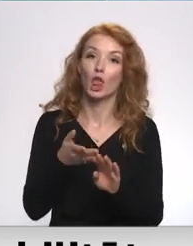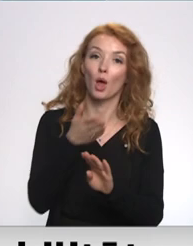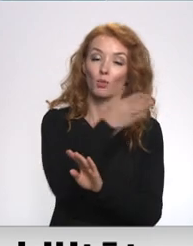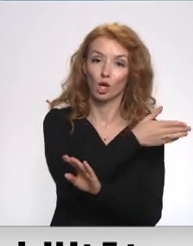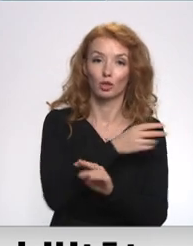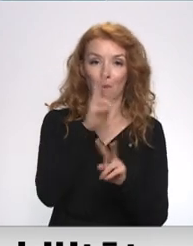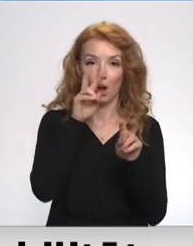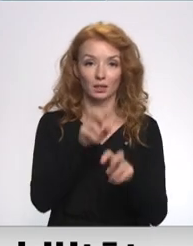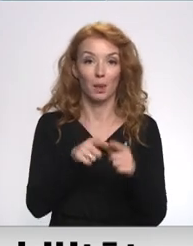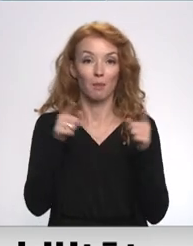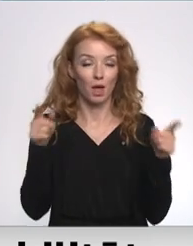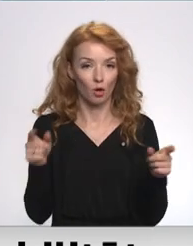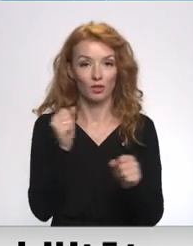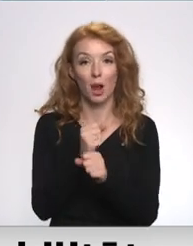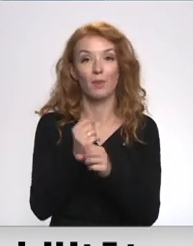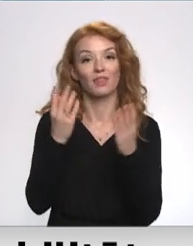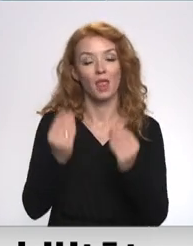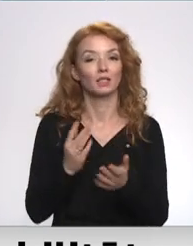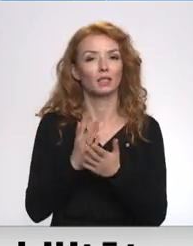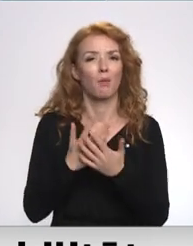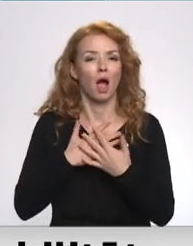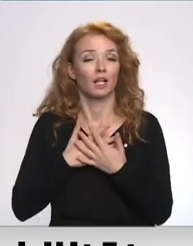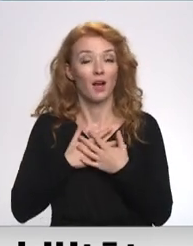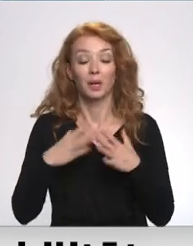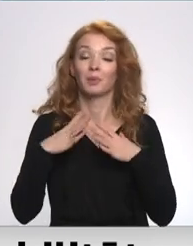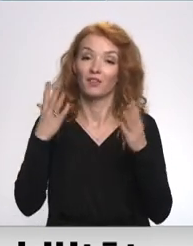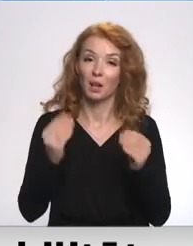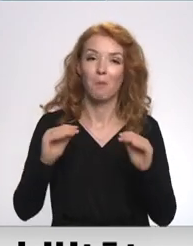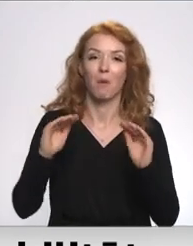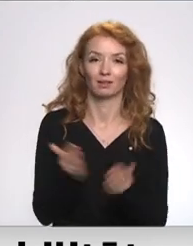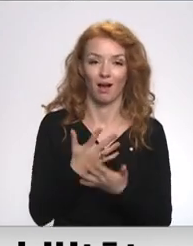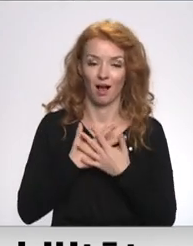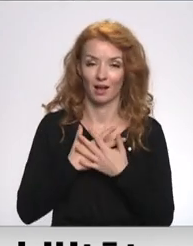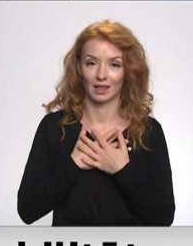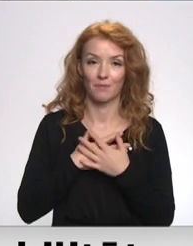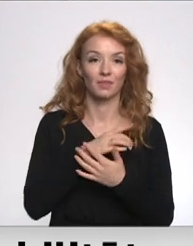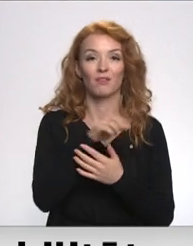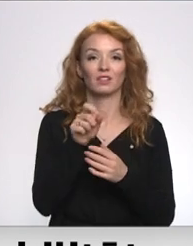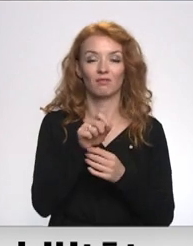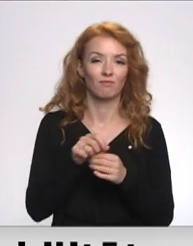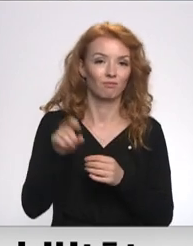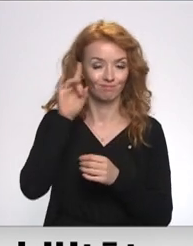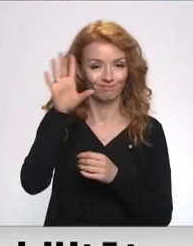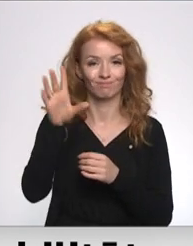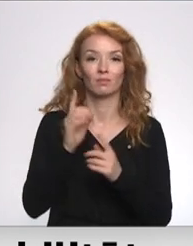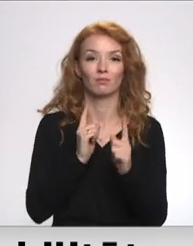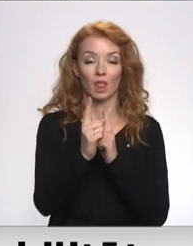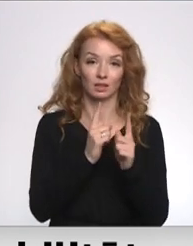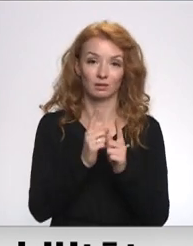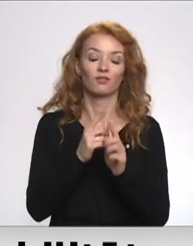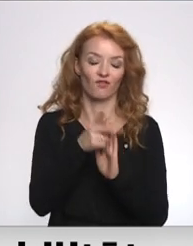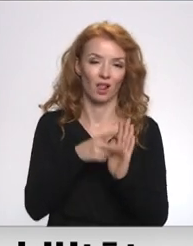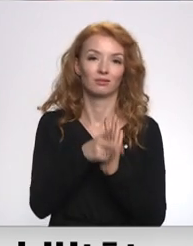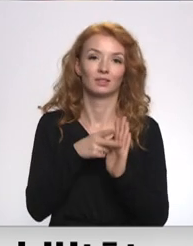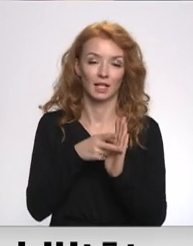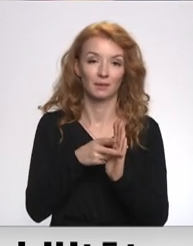pārskatu periodā darbdienās esam aktīvāki, brīvdienās mazāk aktīvi. Visizplatītākais pārvietošanās līdzeklis joprojām ir